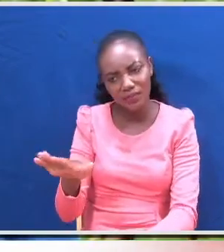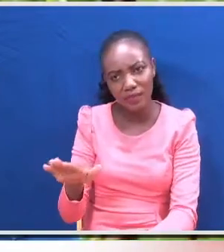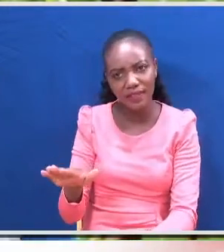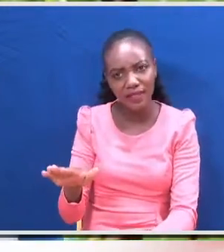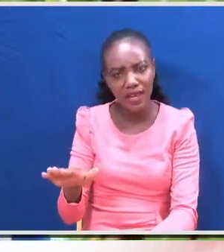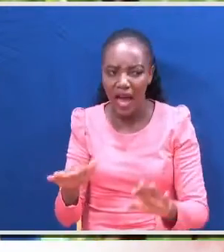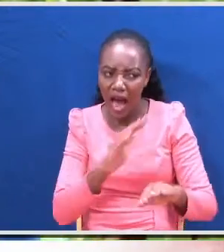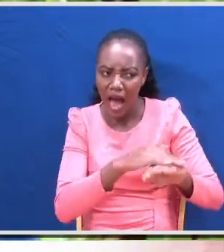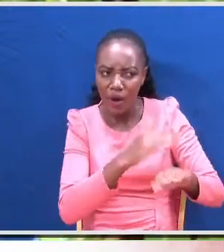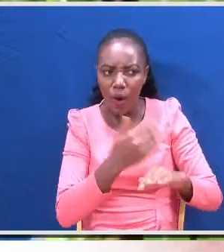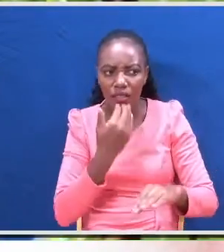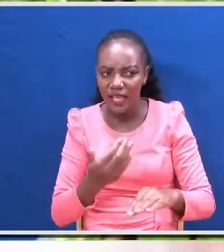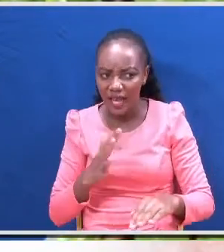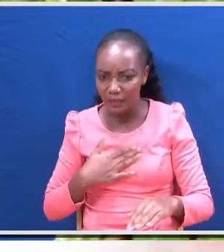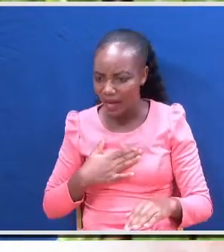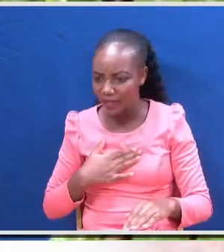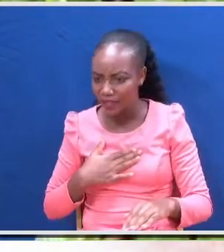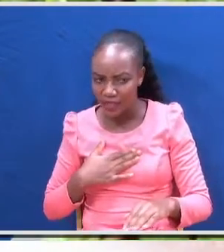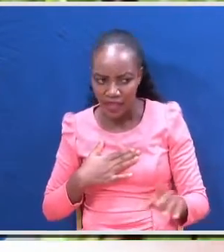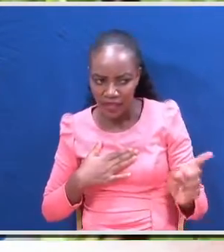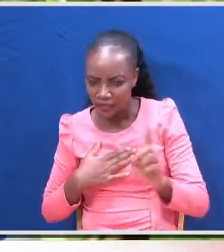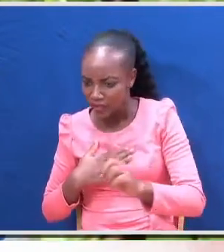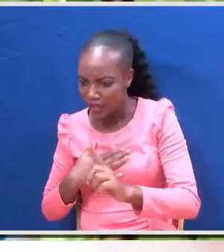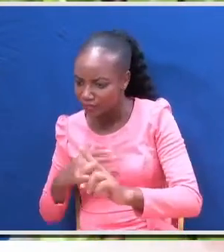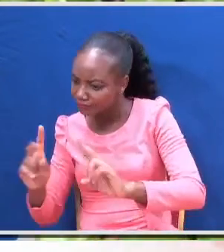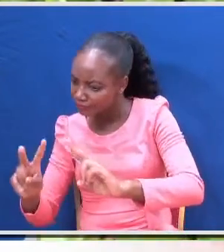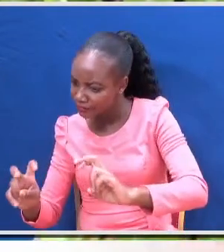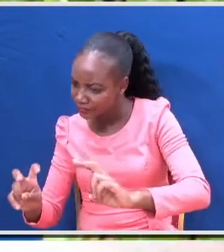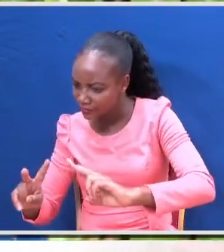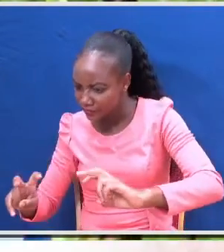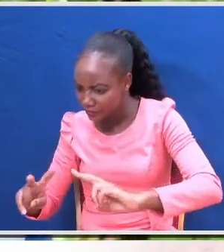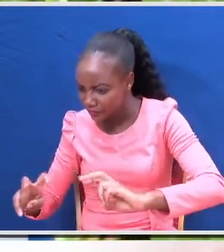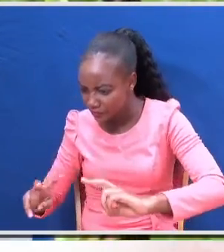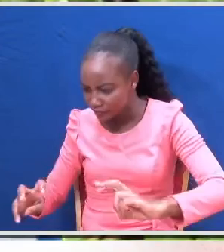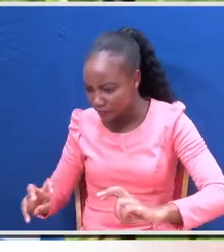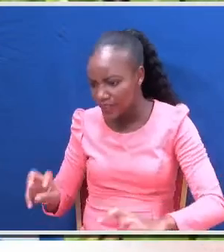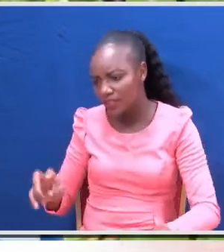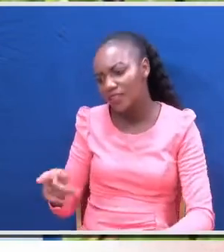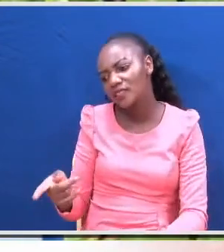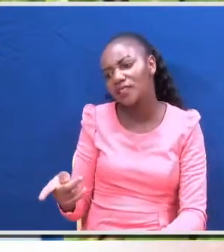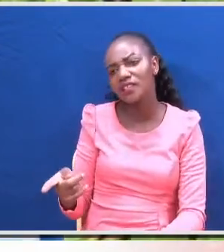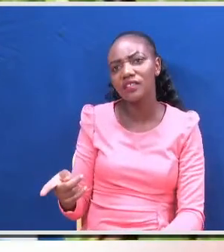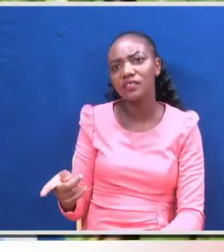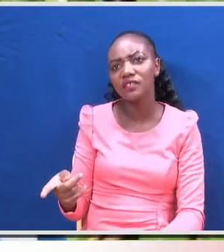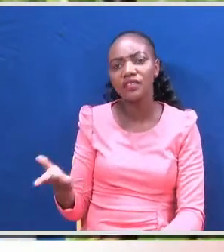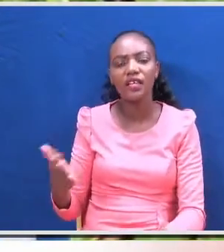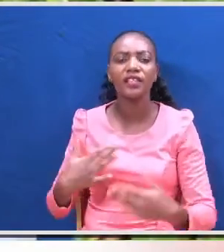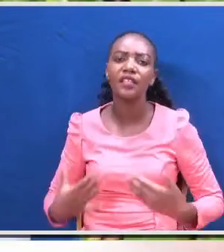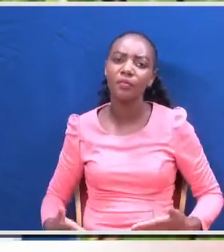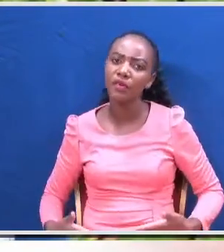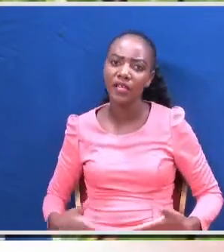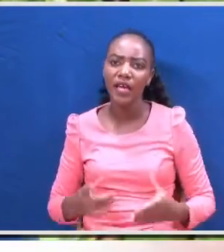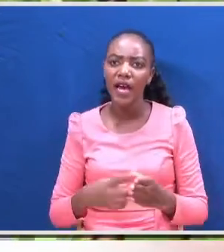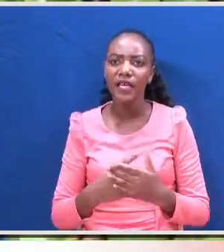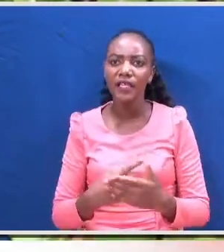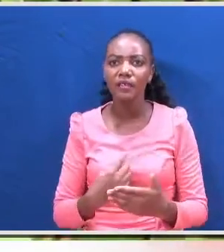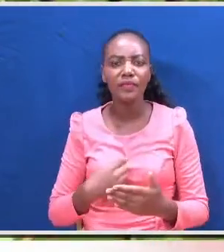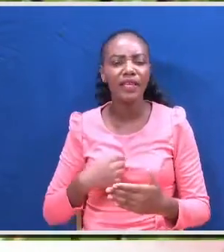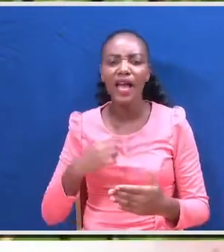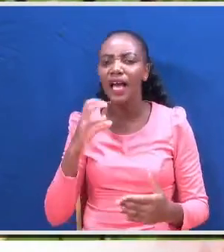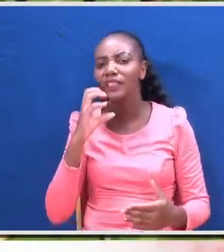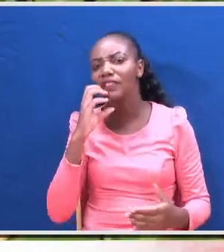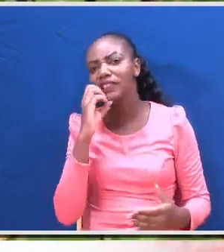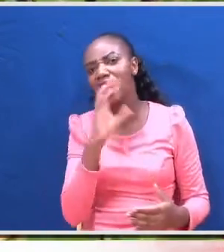kuja waangalie kama ndio huyu. Kijana akakuja akafanya hivyo, akaniambia ndio huyu. Sasa nikamwambia, nikapiga nduru